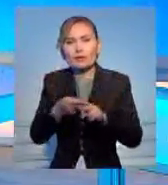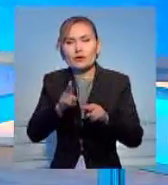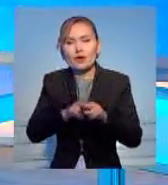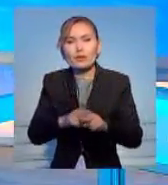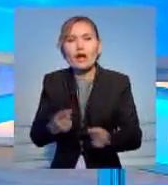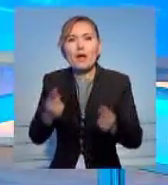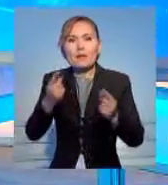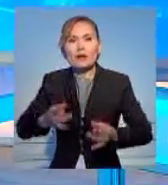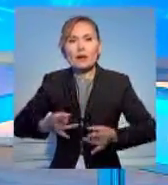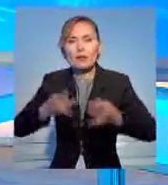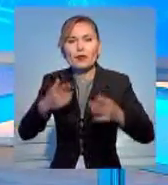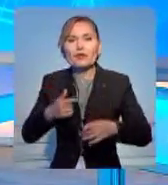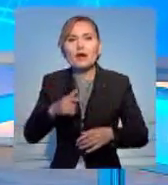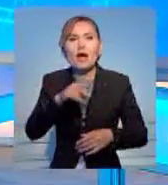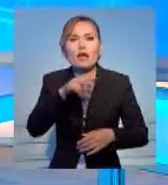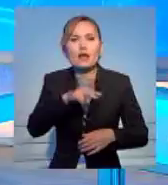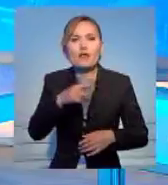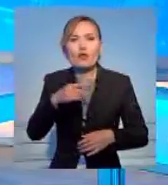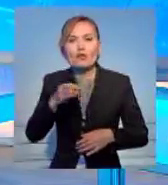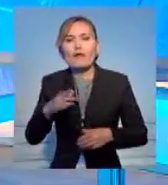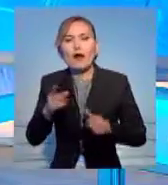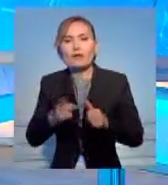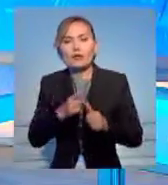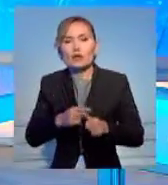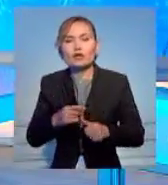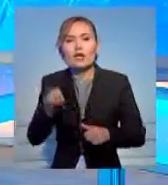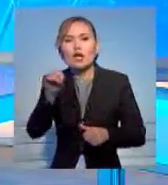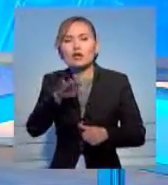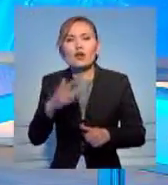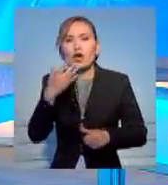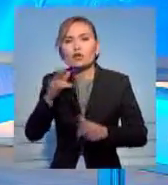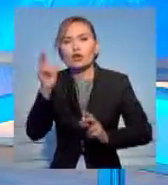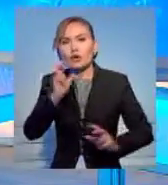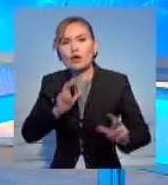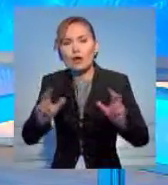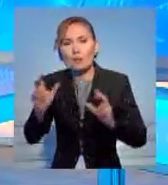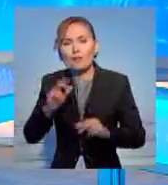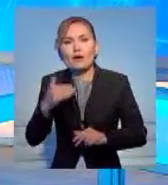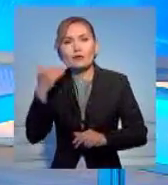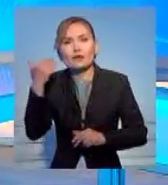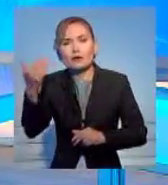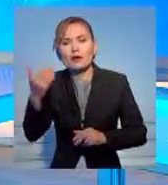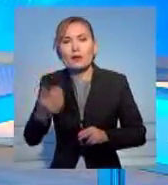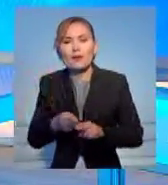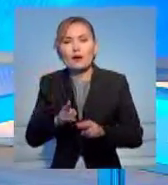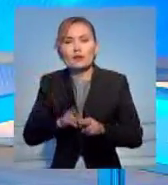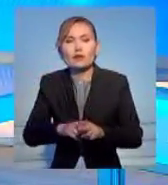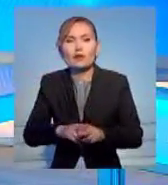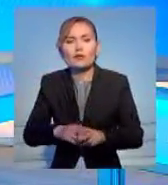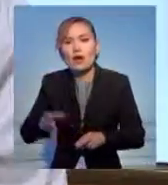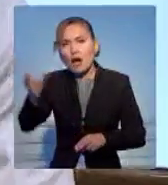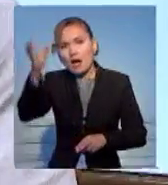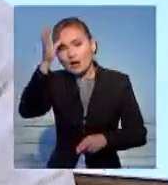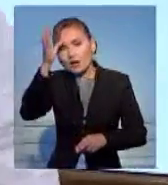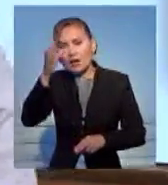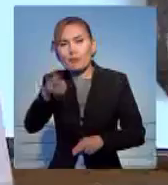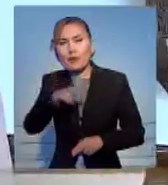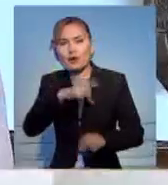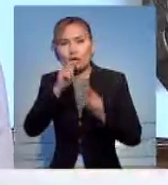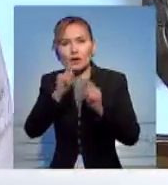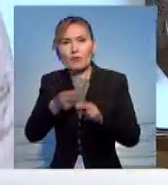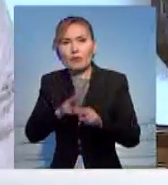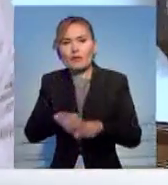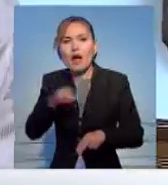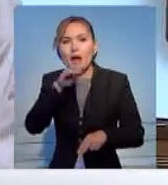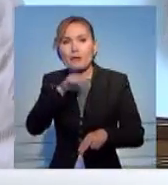Осы мерейтойға орай Лев Гумилев атындағы Еуразия ұлттық университеті мерейтой иесіне күлтегін төсбелгісін тапсырды. Жиын барысында